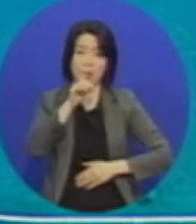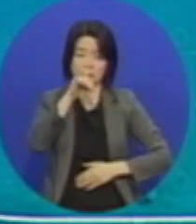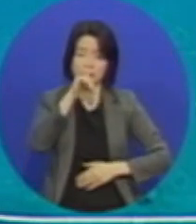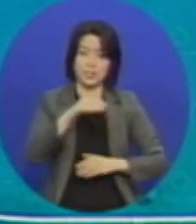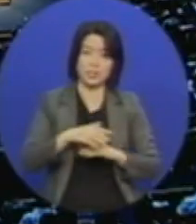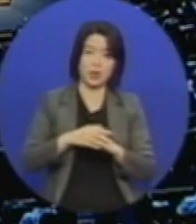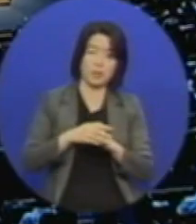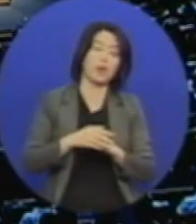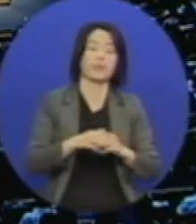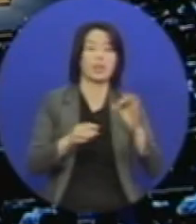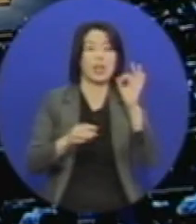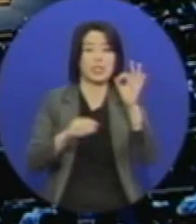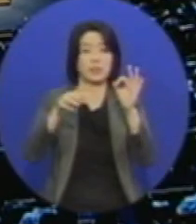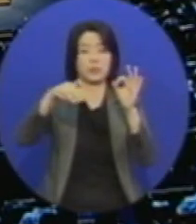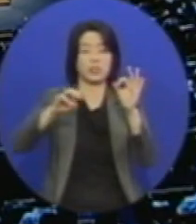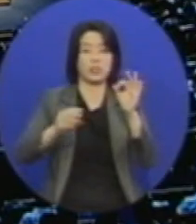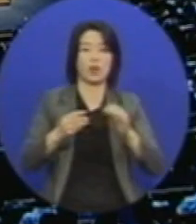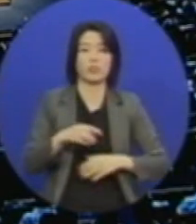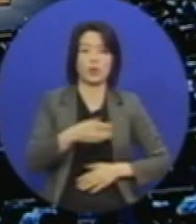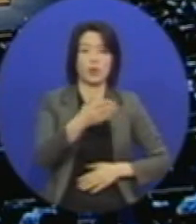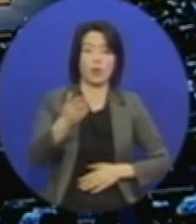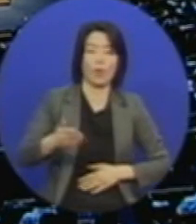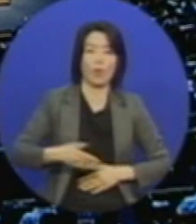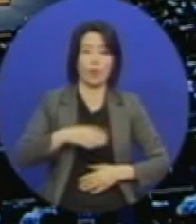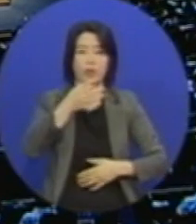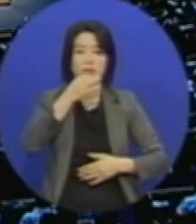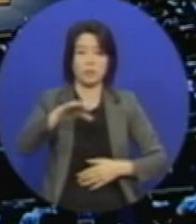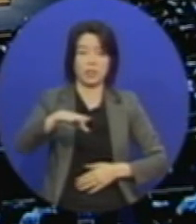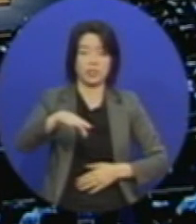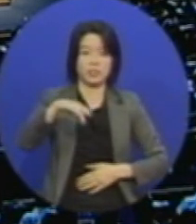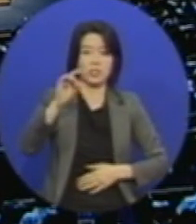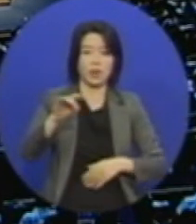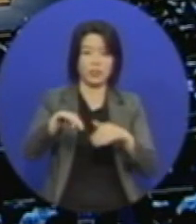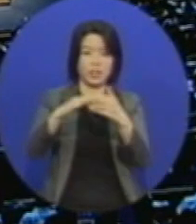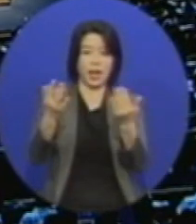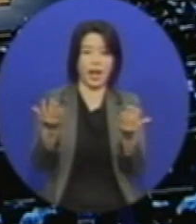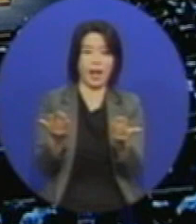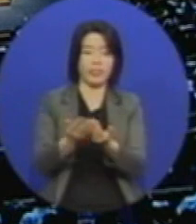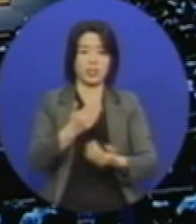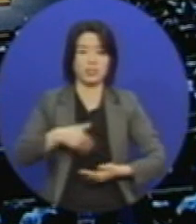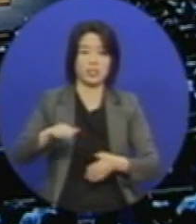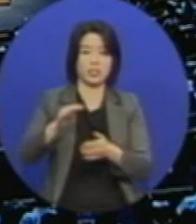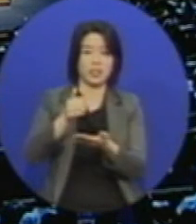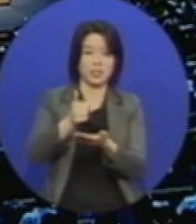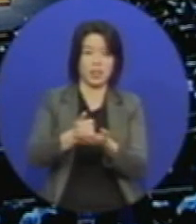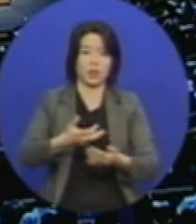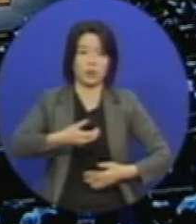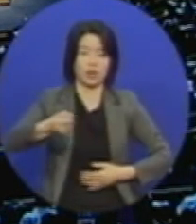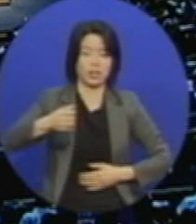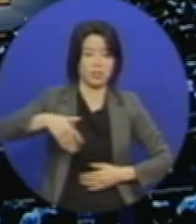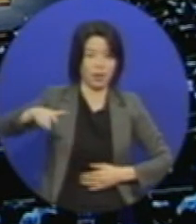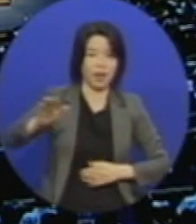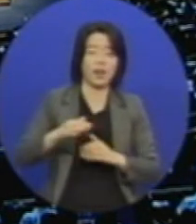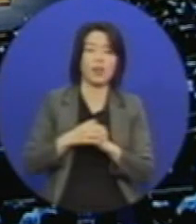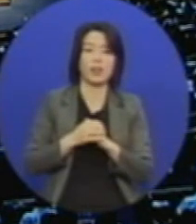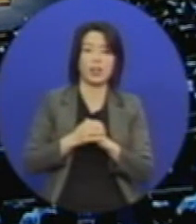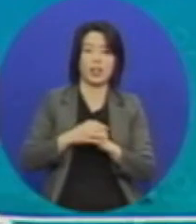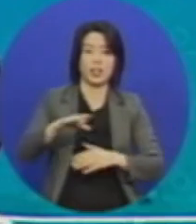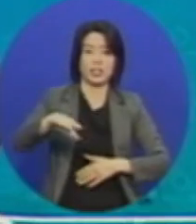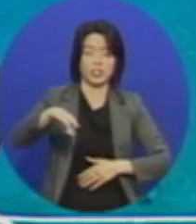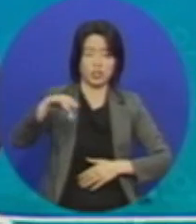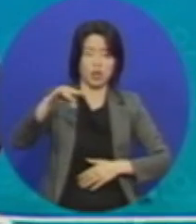10절에 보면 너희 곡물의 첫 이삭 한 단을 제 4장 애기로 가져갈 것이오 첫